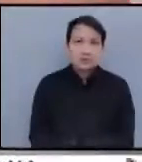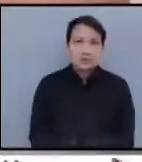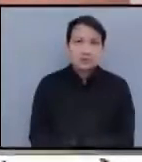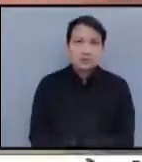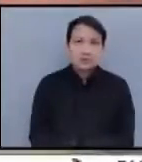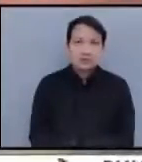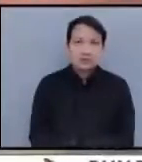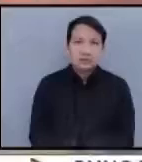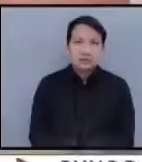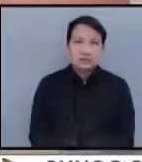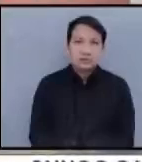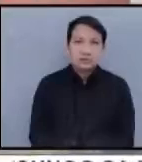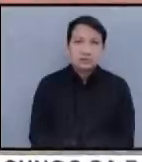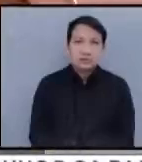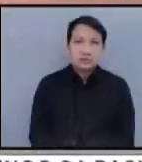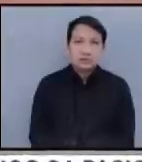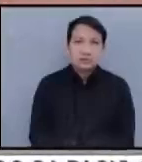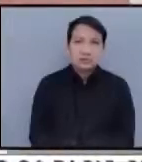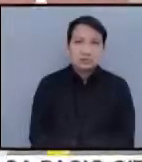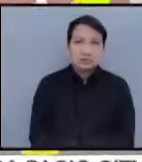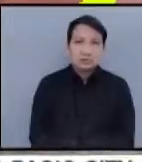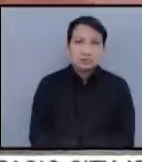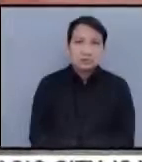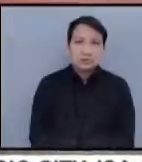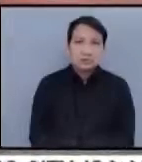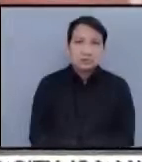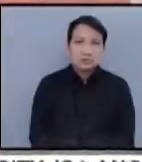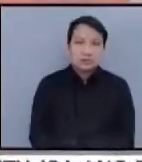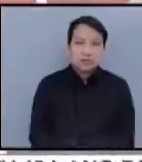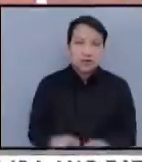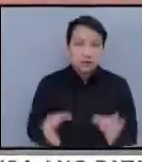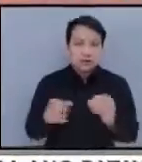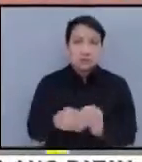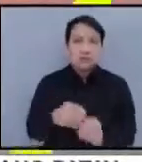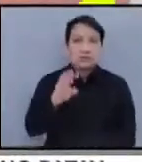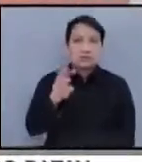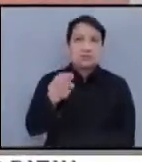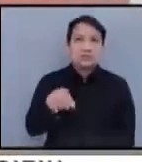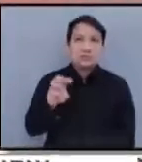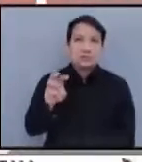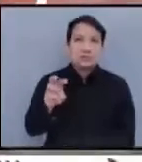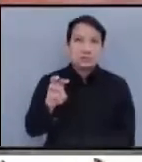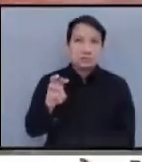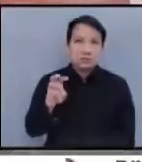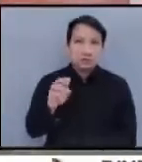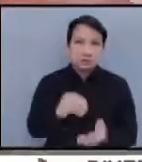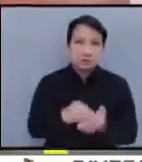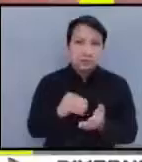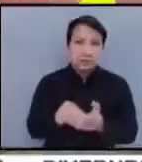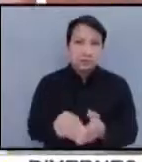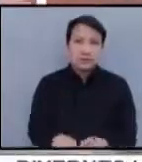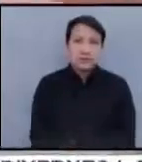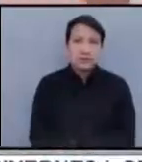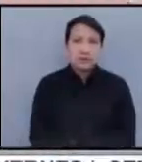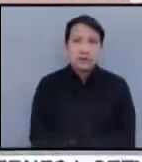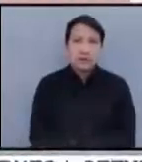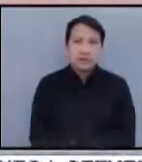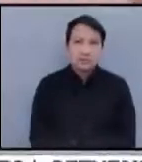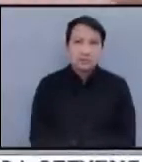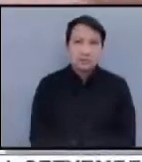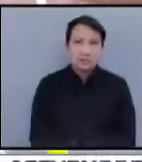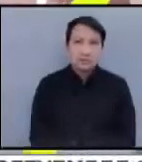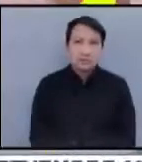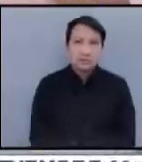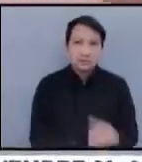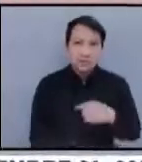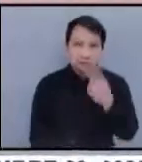huwag niyo pang seryosohin. From the top! With having a total of 6.6 million followers sa kanyang TikTok account,